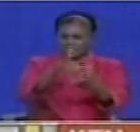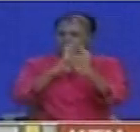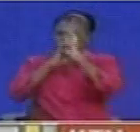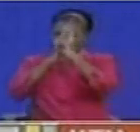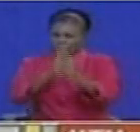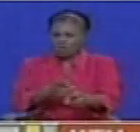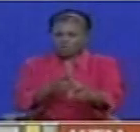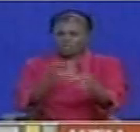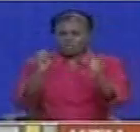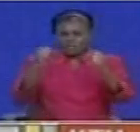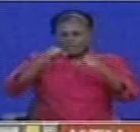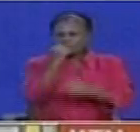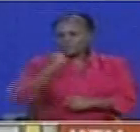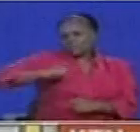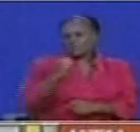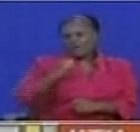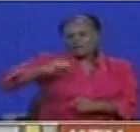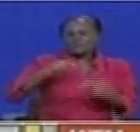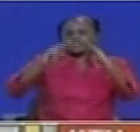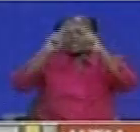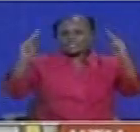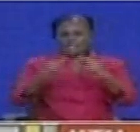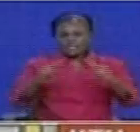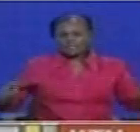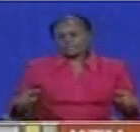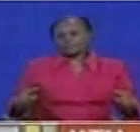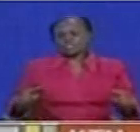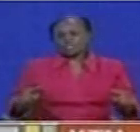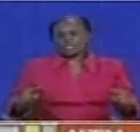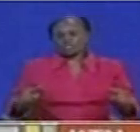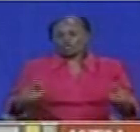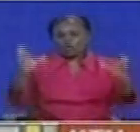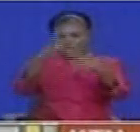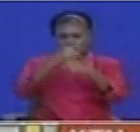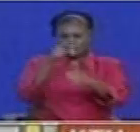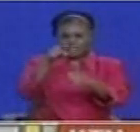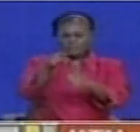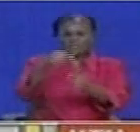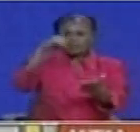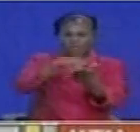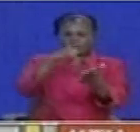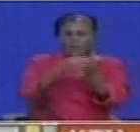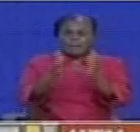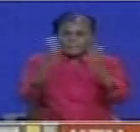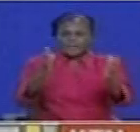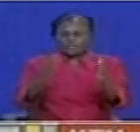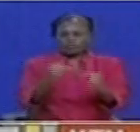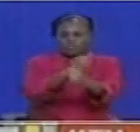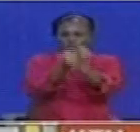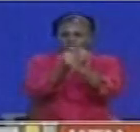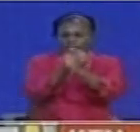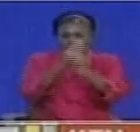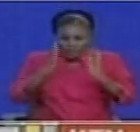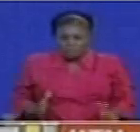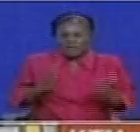ya visa vya dhulma iliyotolewa na shirika la kimataifa la Amnesty International ambalo linahusika pakubwa na kutetea haki za kibinadamu. Mwanahabari